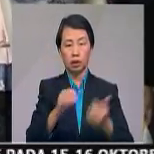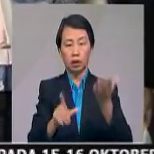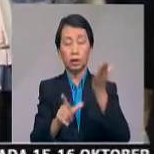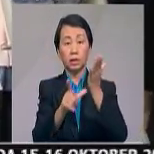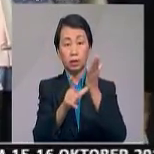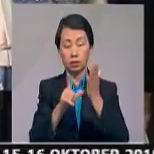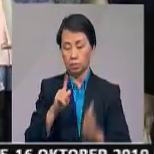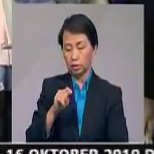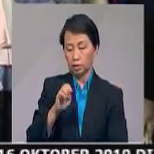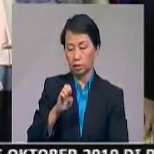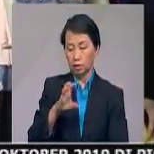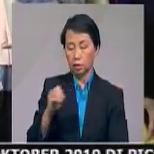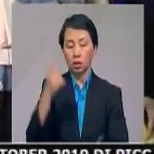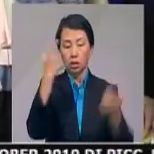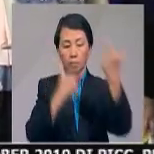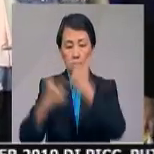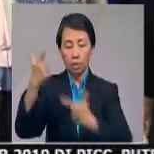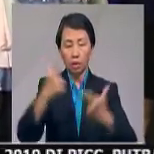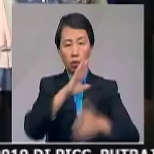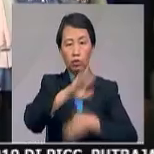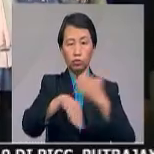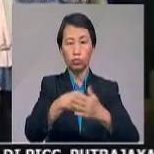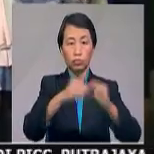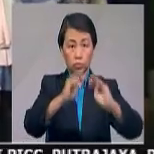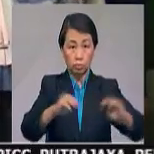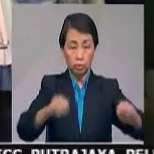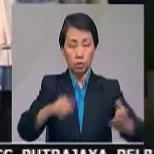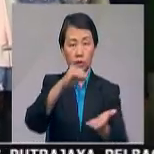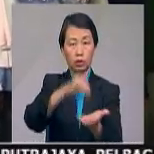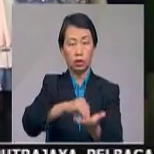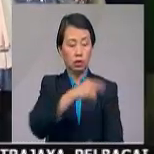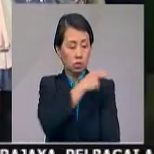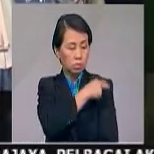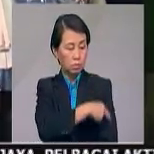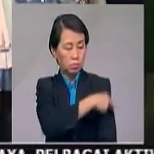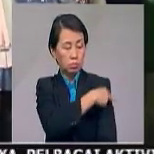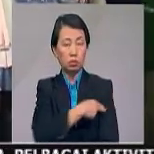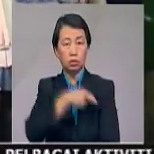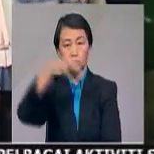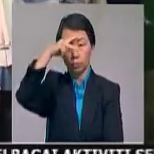timbalannya Tiuni Ching melawat semua mangsa yang dirawat di Hospital Putrajaya.